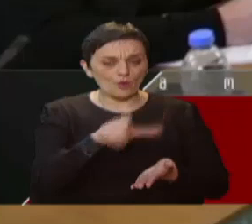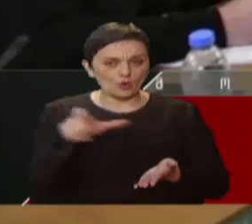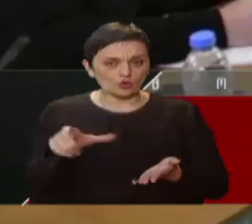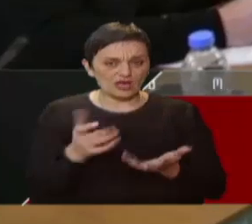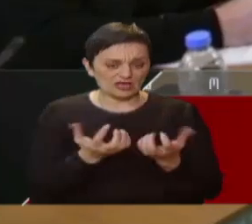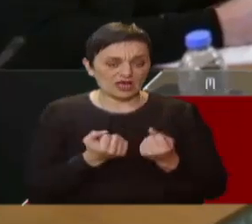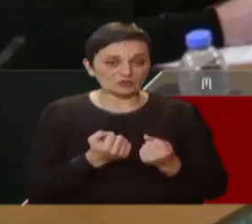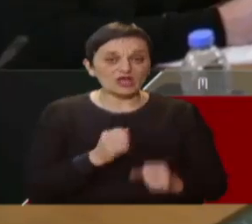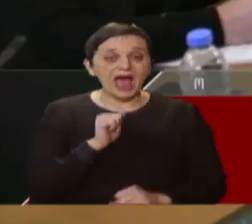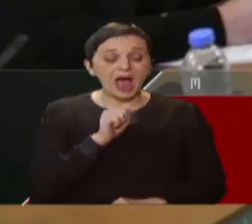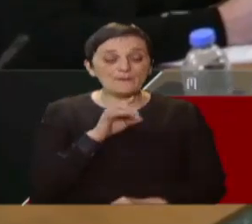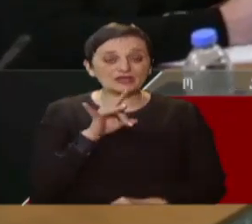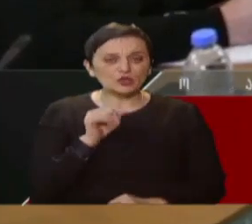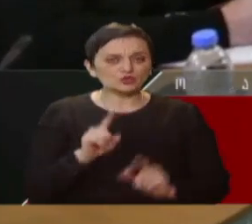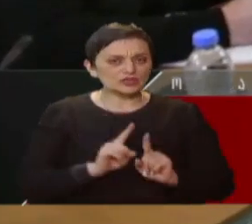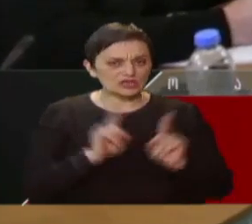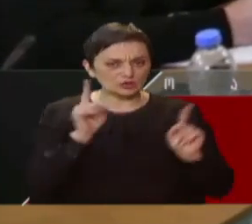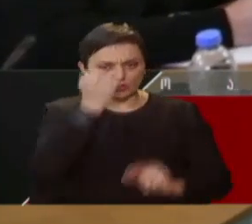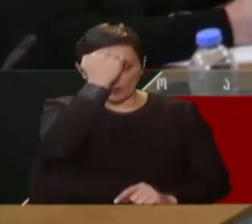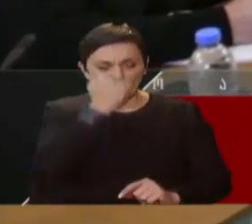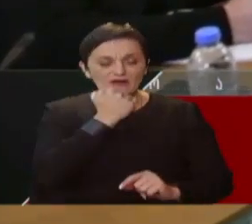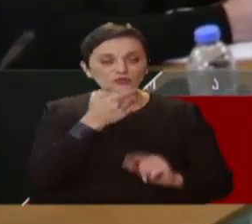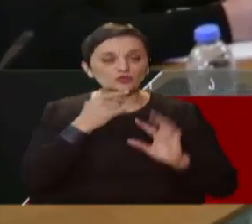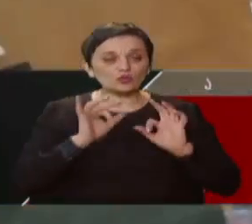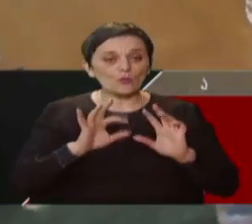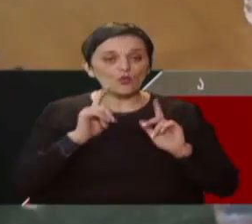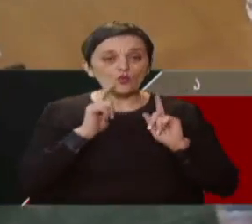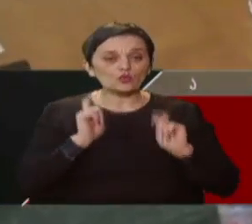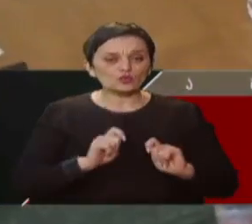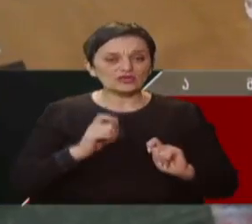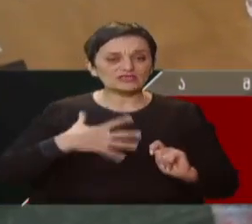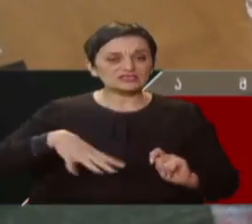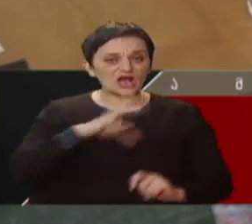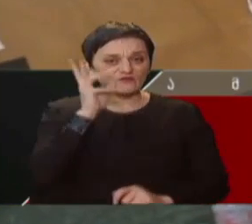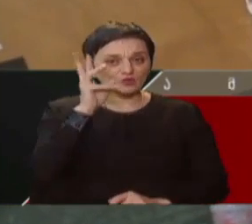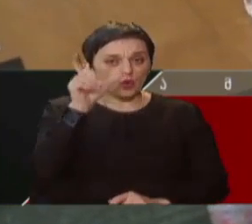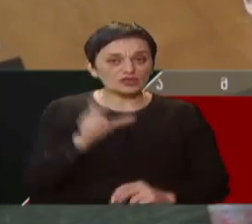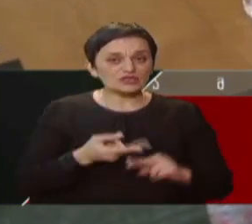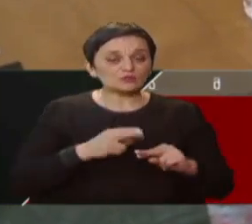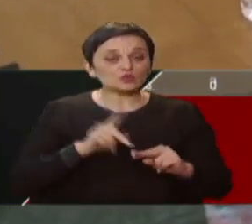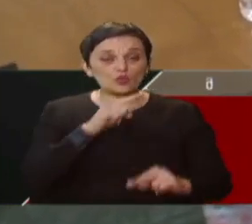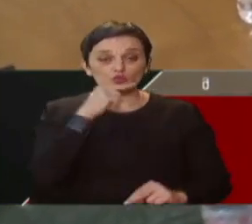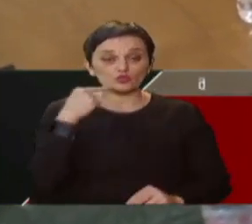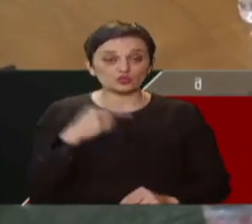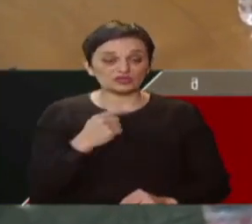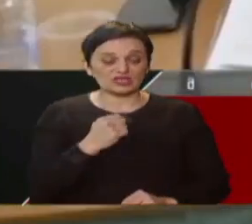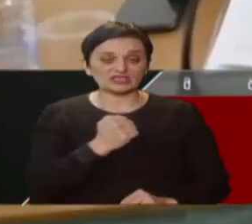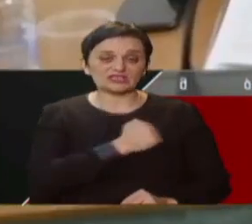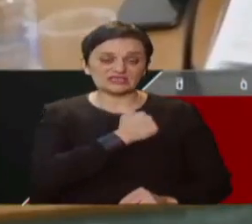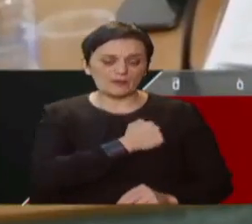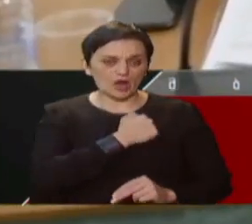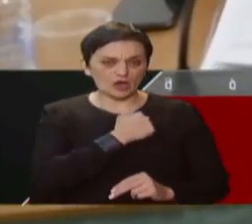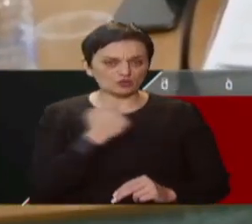Gaziareba. Ambasadorialze განსაკუთრებული მადლობა გადაუხადეს უკრაინაში საქართველოს ელჩს იმისთვის რომ რუსეთის სამხედრო აგრესიის